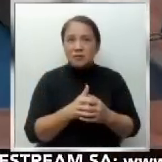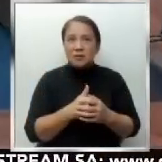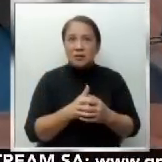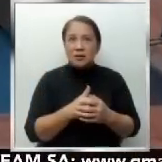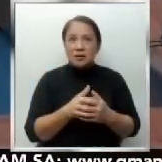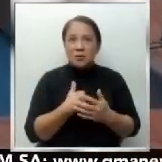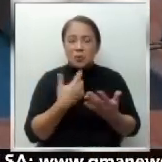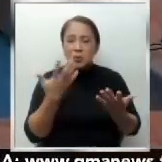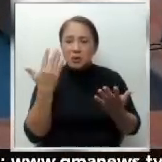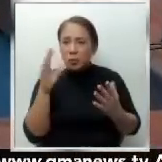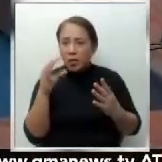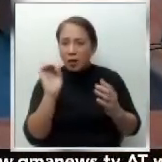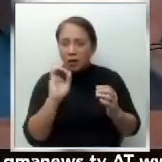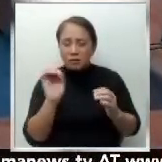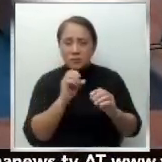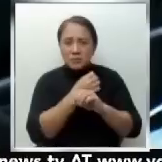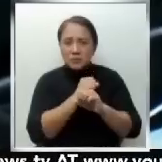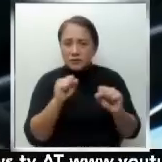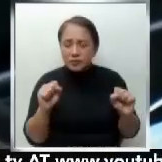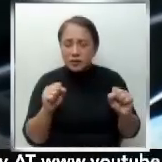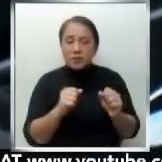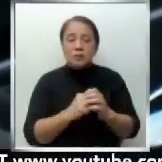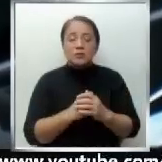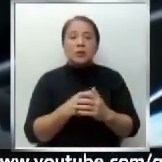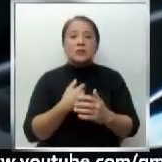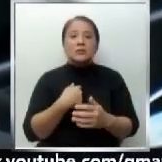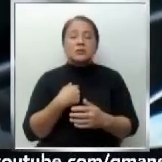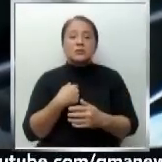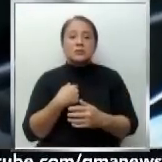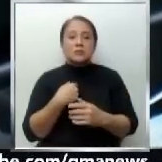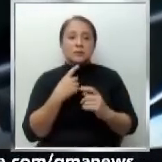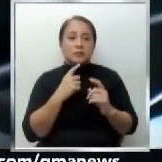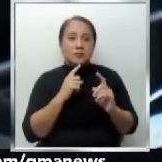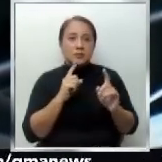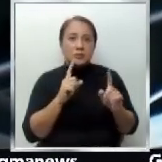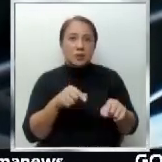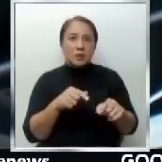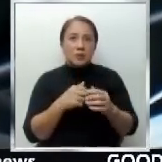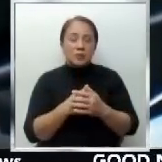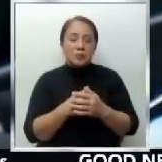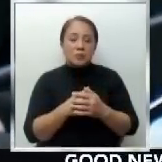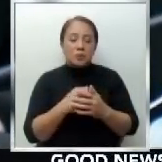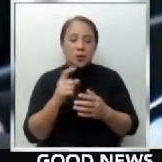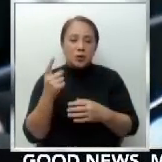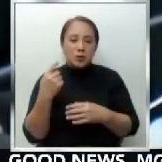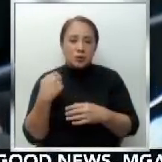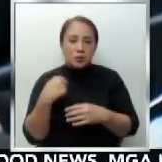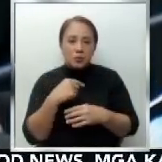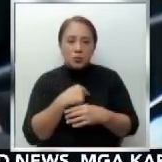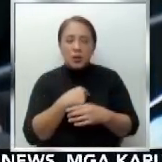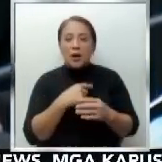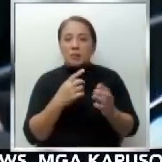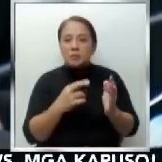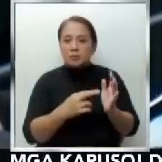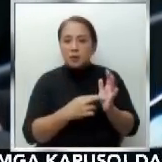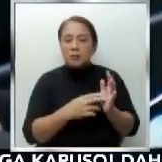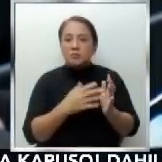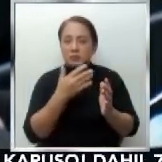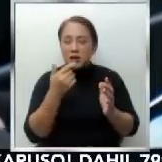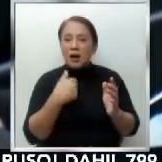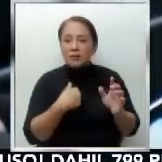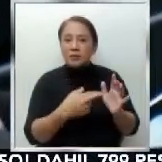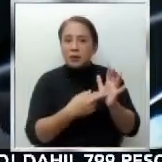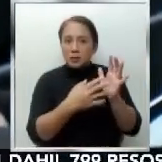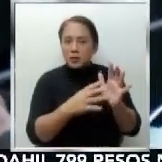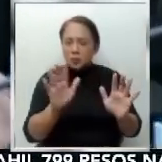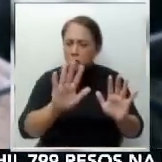Again, ang position ng DFA is the bottom line is they get legal representation kaysa wala. No, and